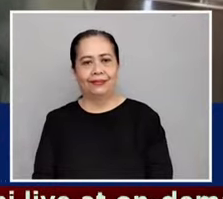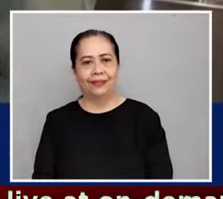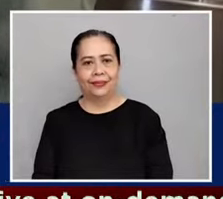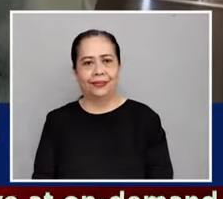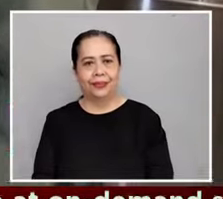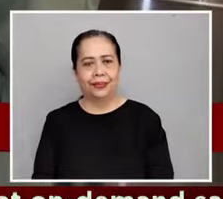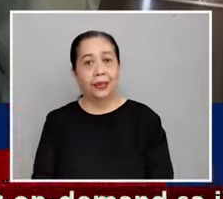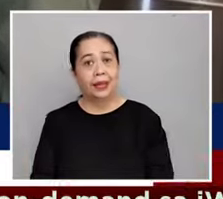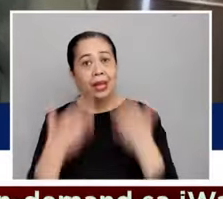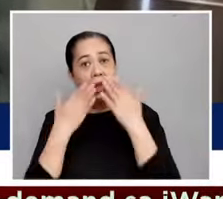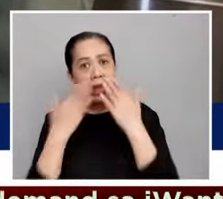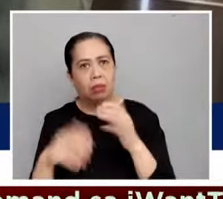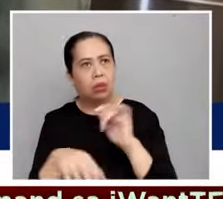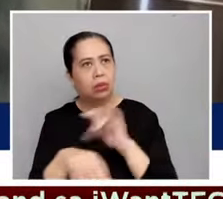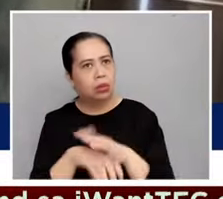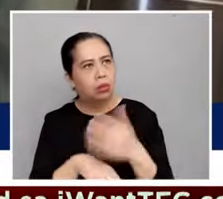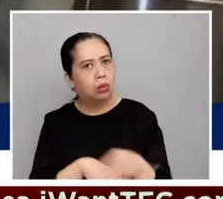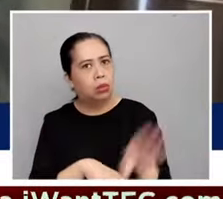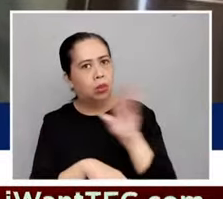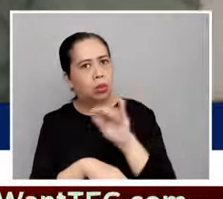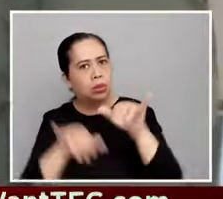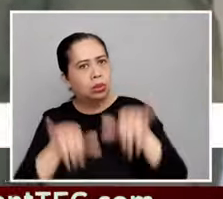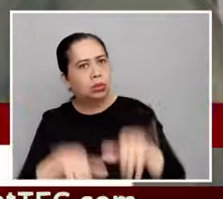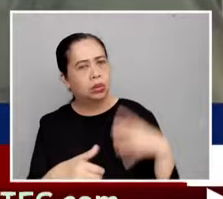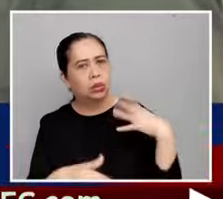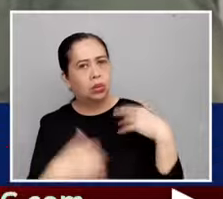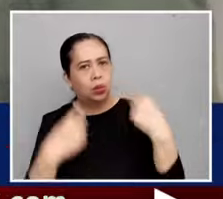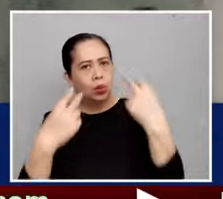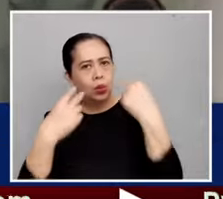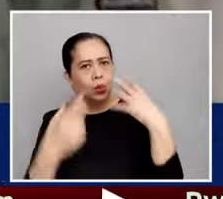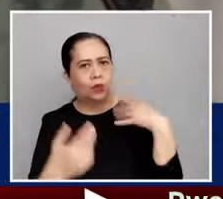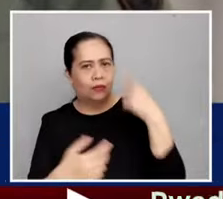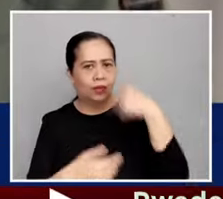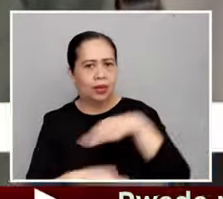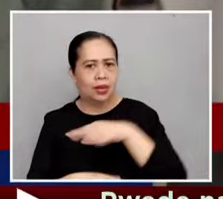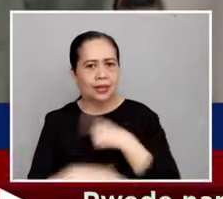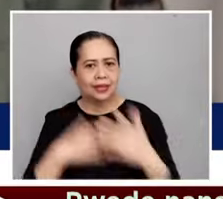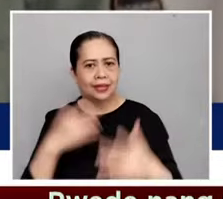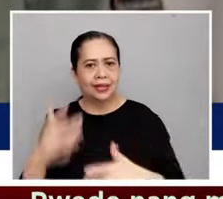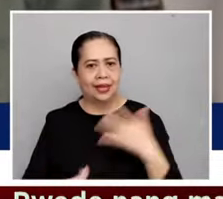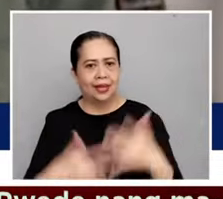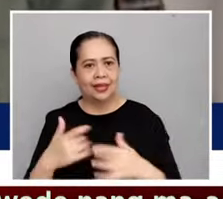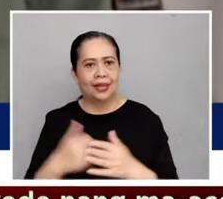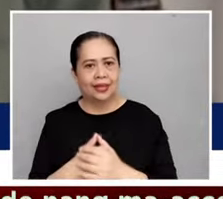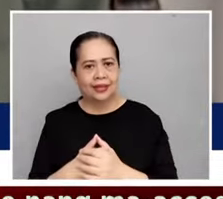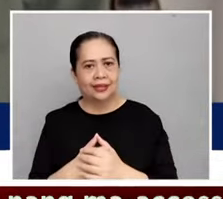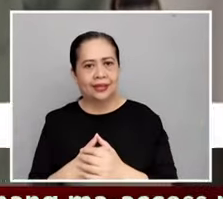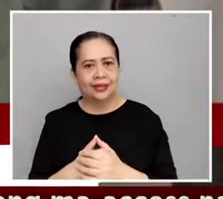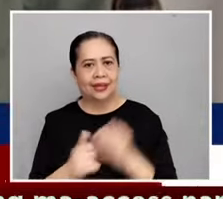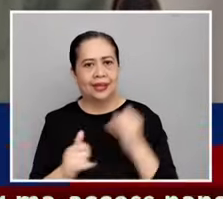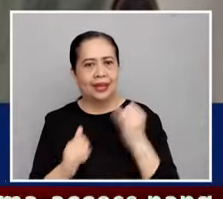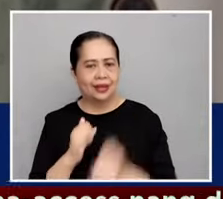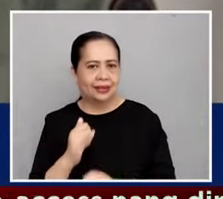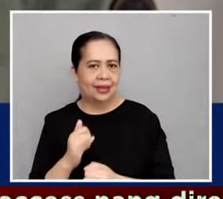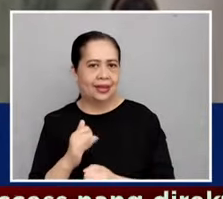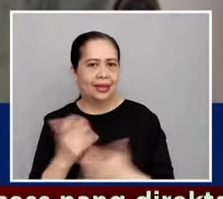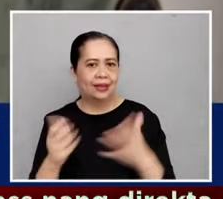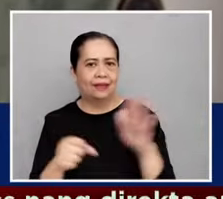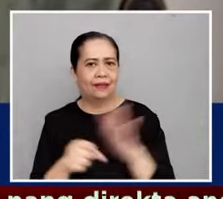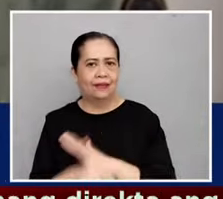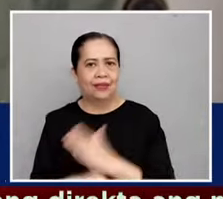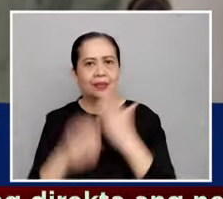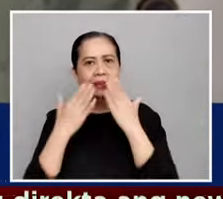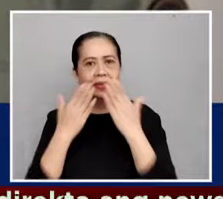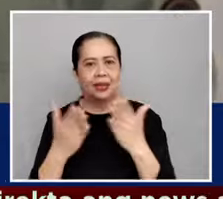Salamat dahil kahit madaling araw na nandito pa rin kayo para abangan kami. Excited kasi last na and syempre puno ng pasasalamat